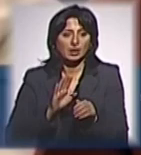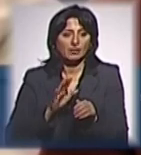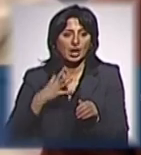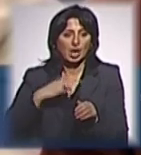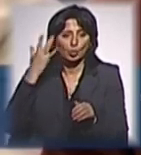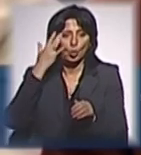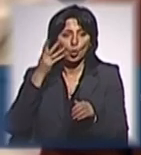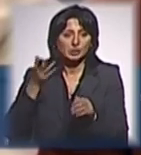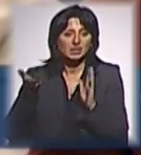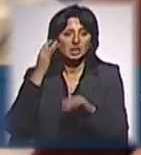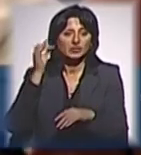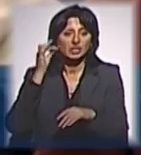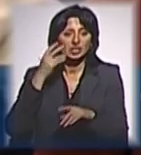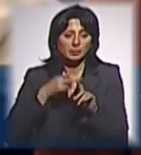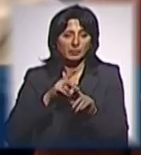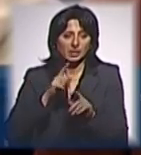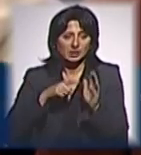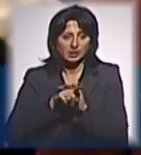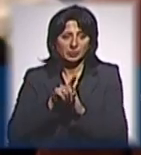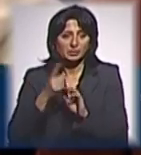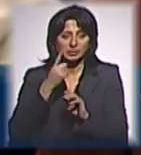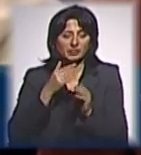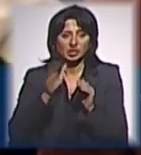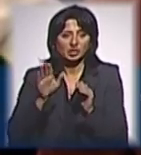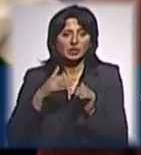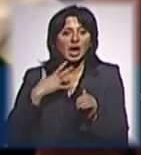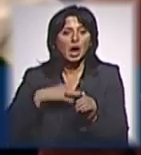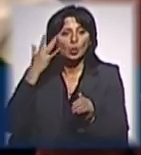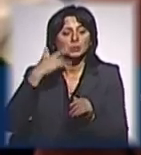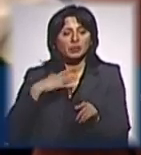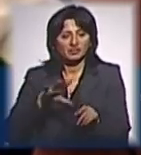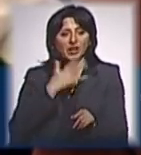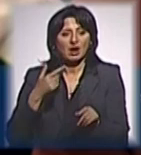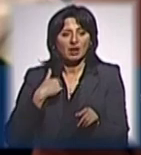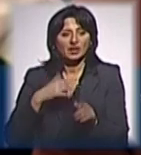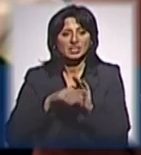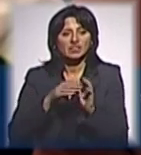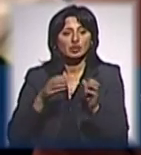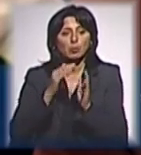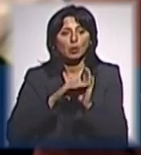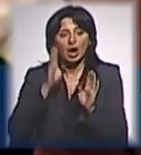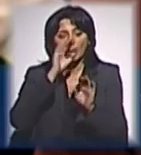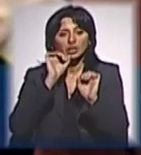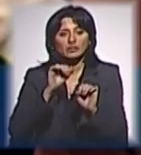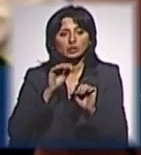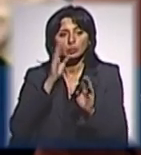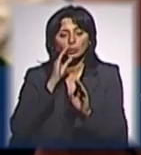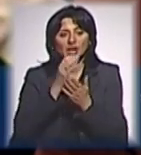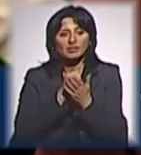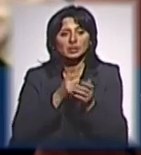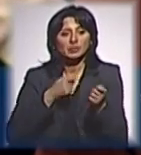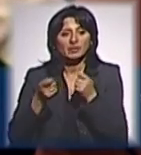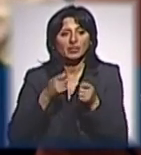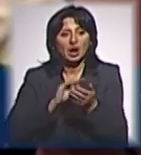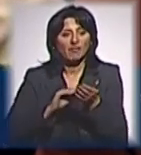ქართული ოცნების წარსული, რის გამოც მე მათ გავემიჯნე უპირველეს ყოვლისა, მე გახდით ქართული ოცნების საარჩევნო პროგრამის გარემოს დაცვისა ბუნებრივი რესურსების მართვის